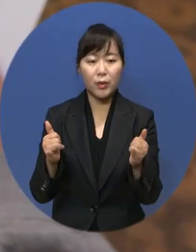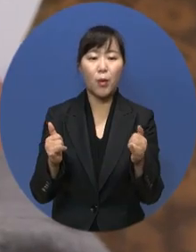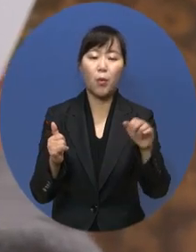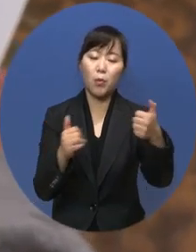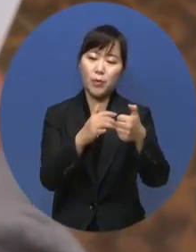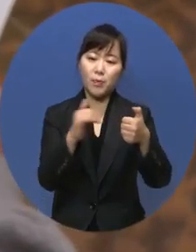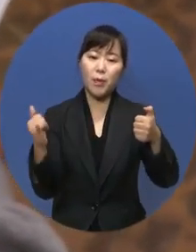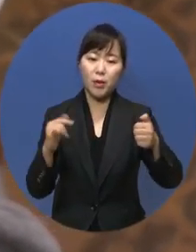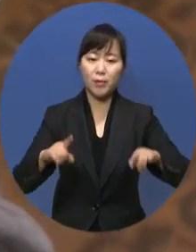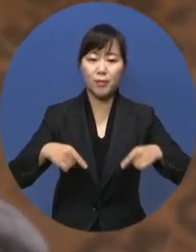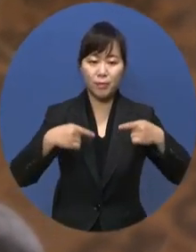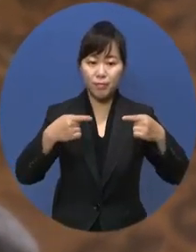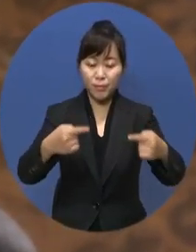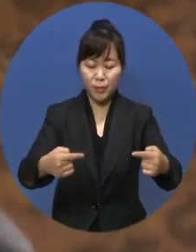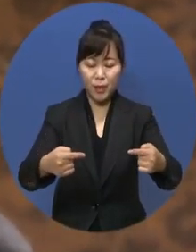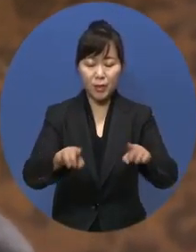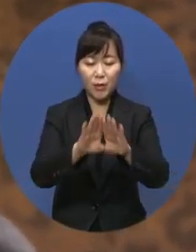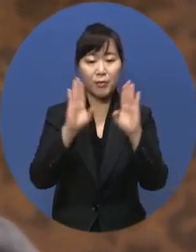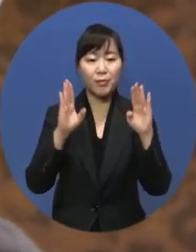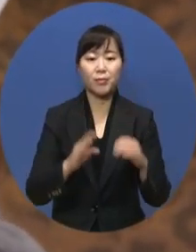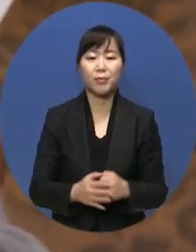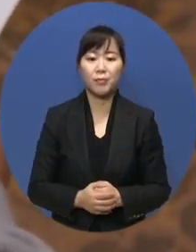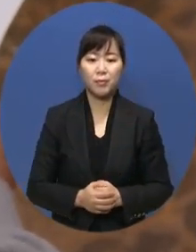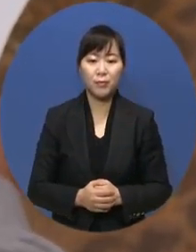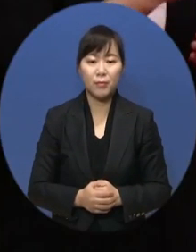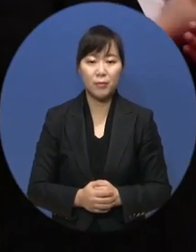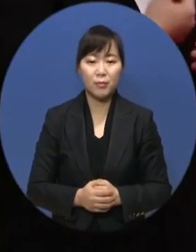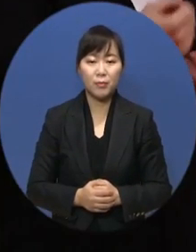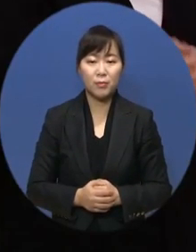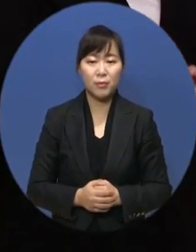50여 명이 참석한 가운데 열렸습니다.